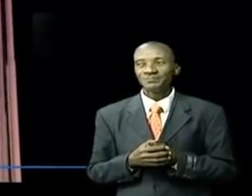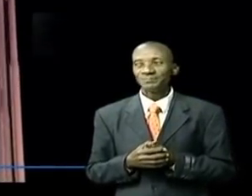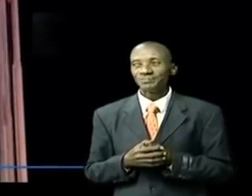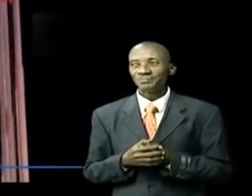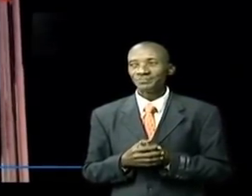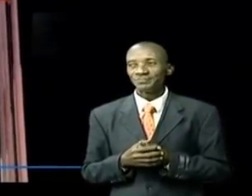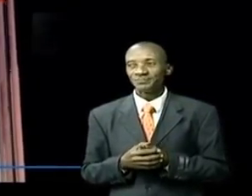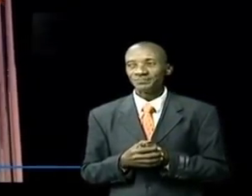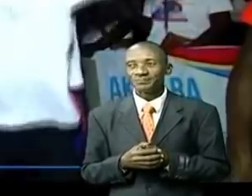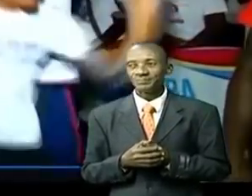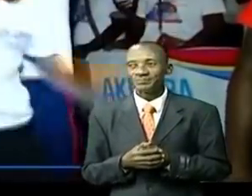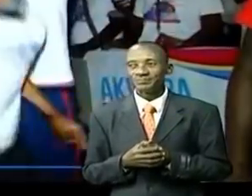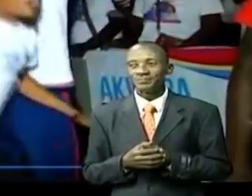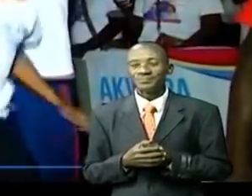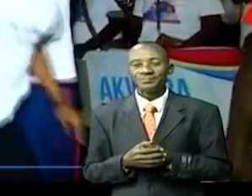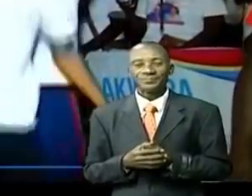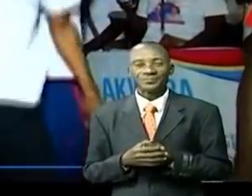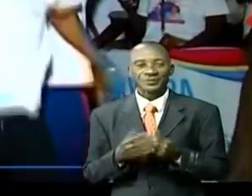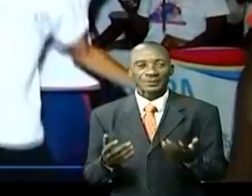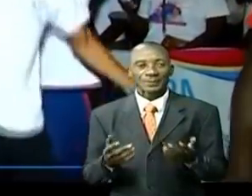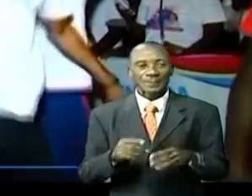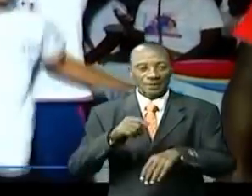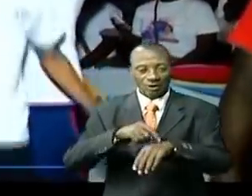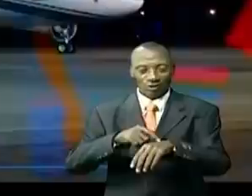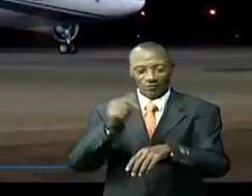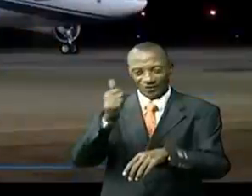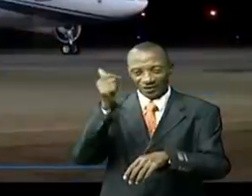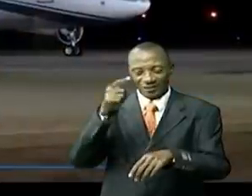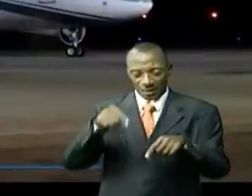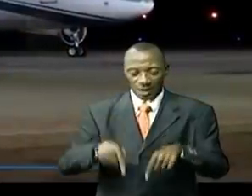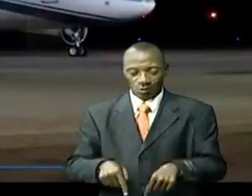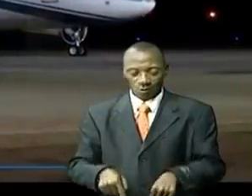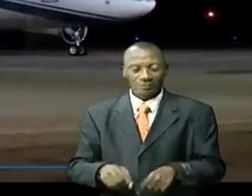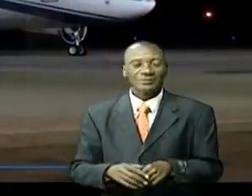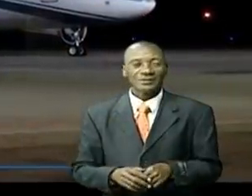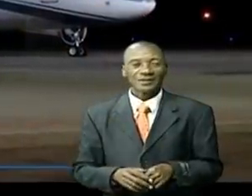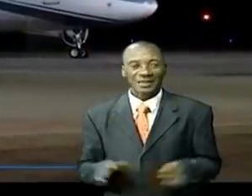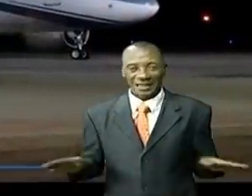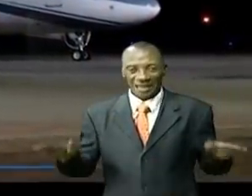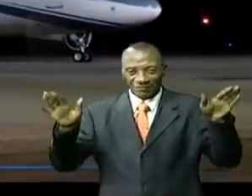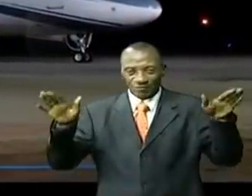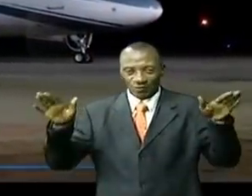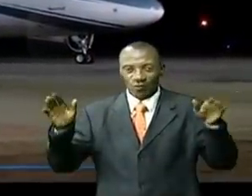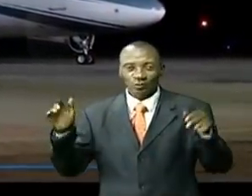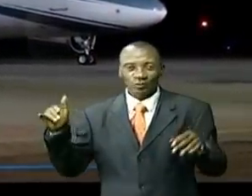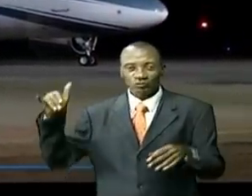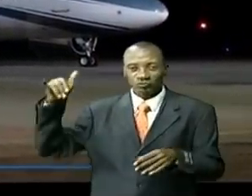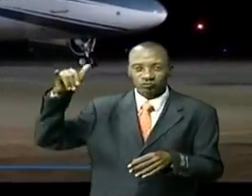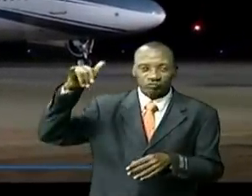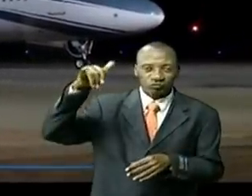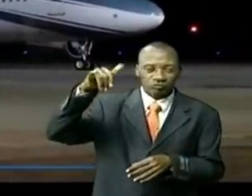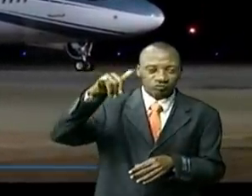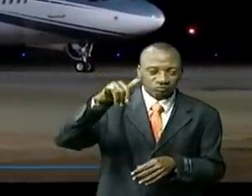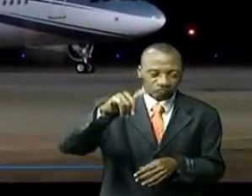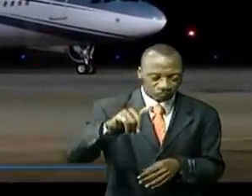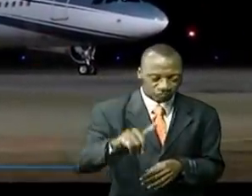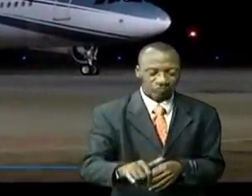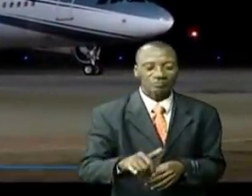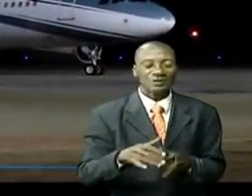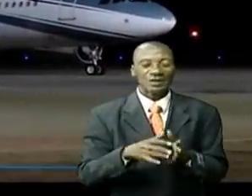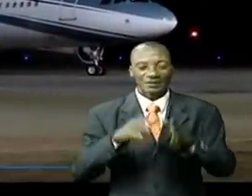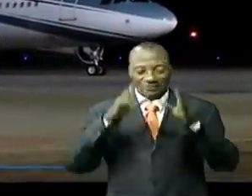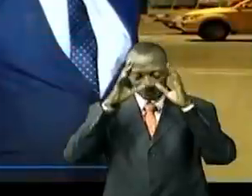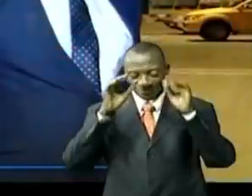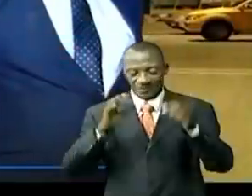C'est à 20h locale, 21h heure de Kinshasa, que l'appareil transportant le président de la République, Félix-Antoine Tshisekedi